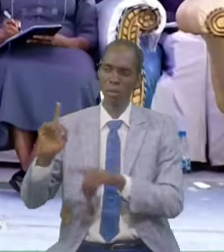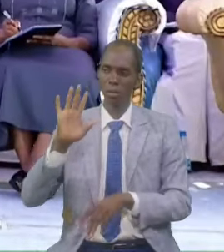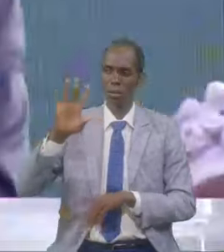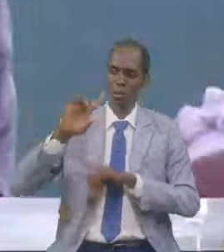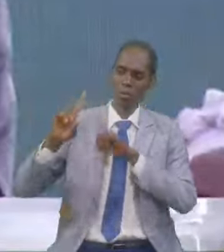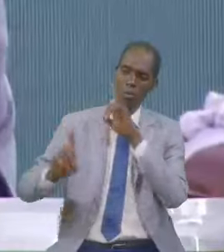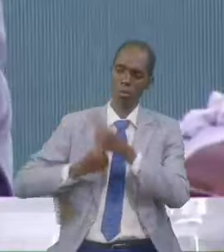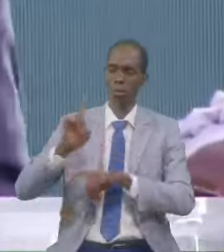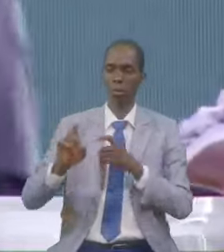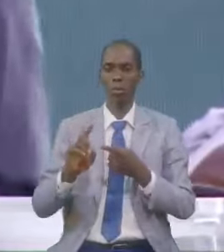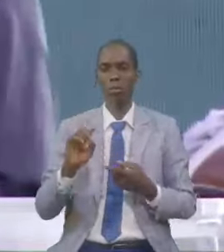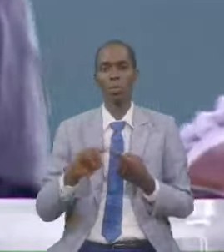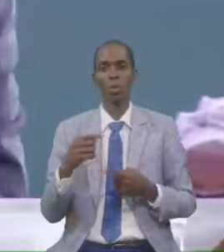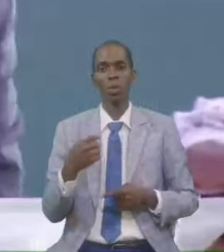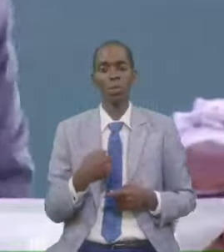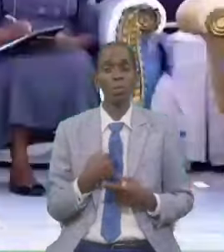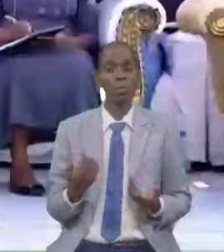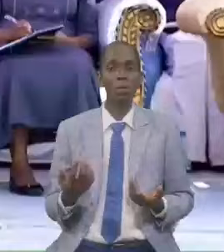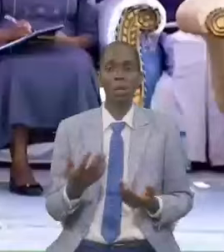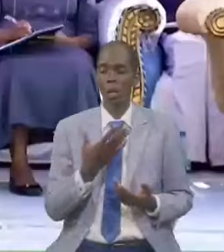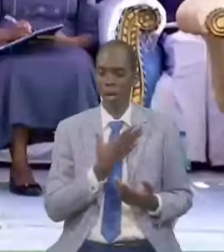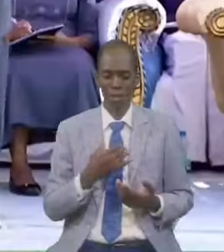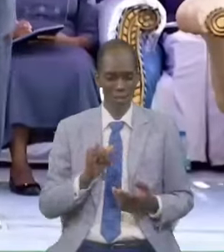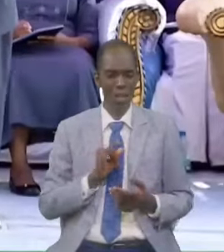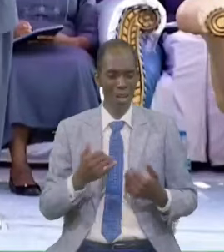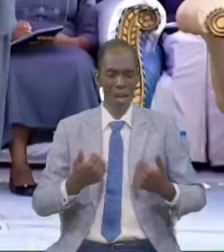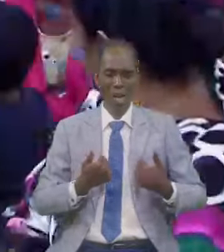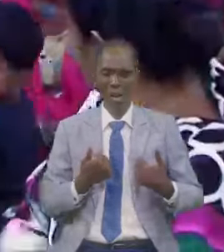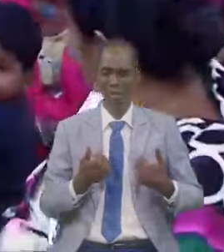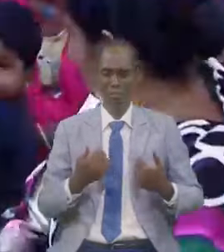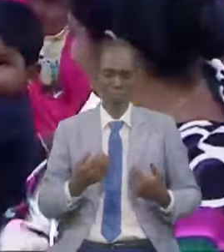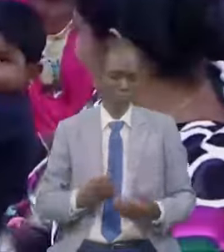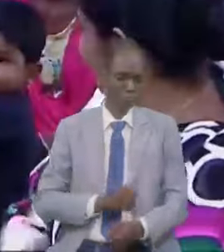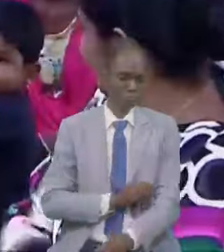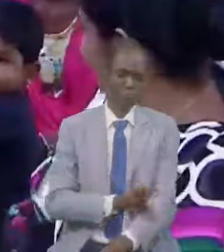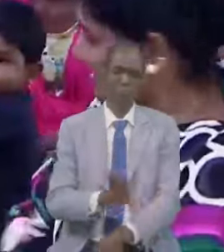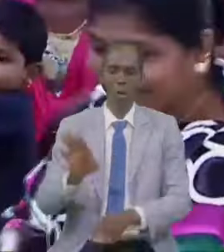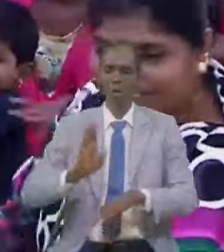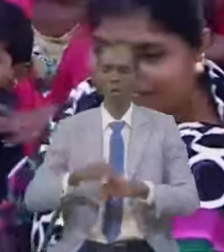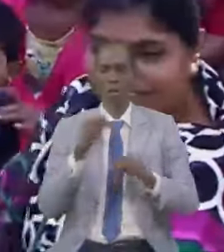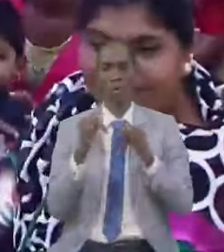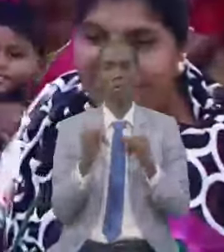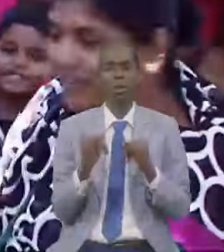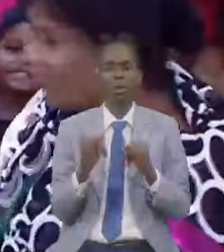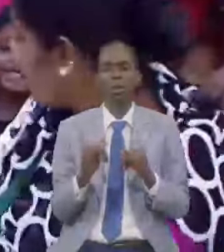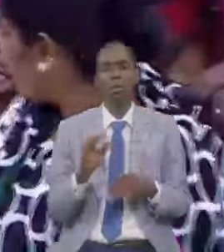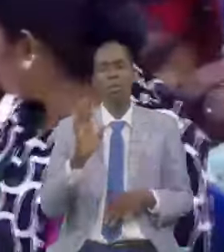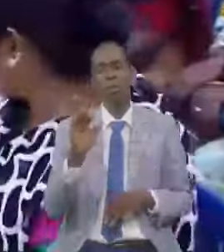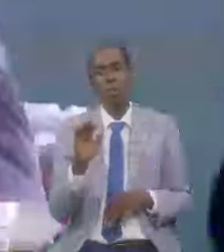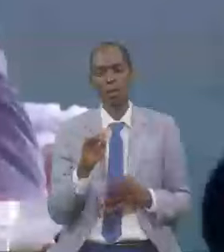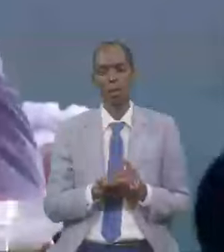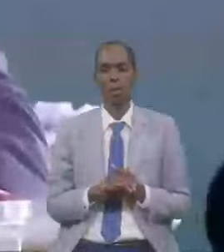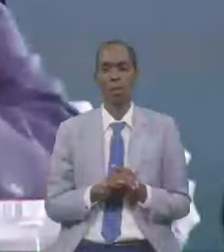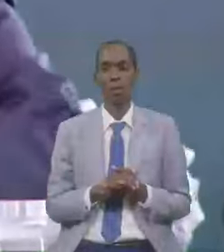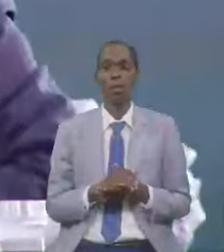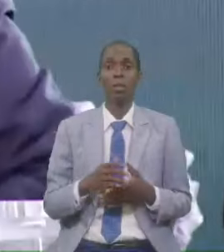have to dress for the interview. ఆ విధంగా ఇంటర్వ్యూకు సిద్ధపడాలి. Yes, you have to. అవును అలా సిద్ధపడాలి. It's not